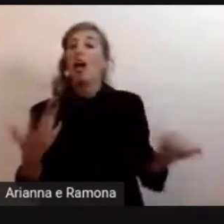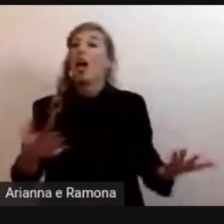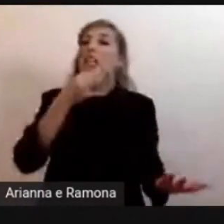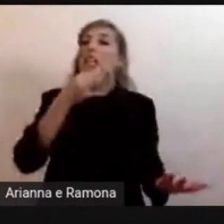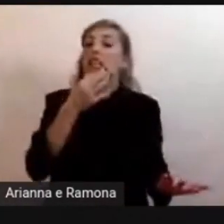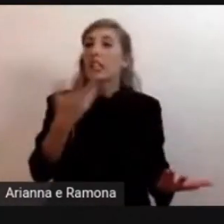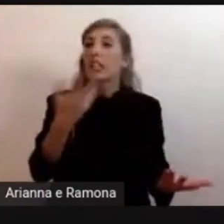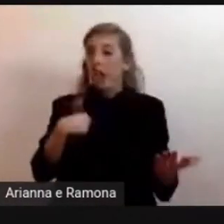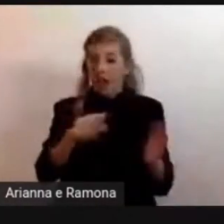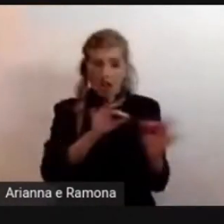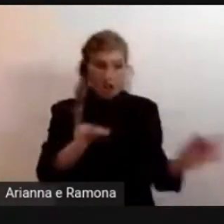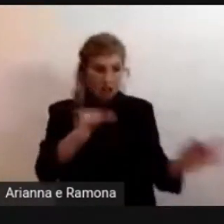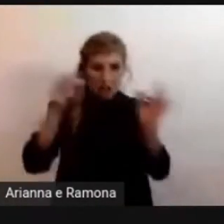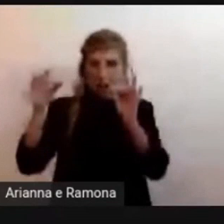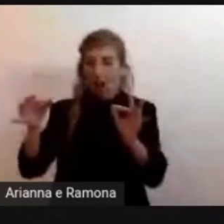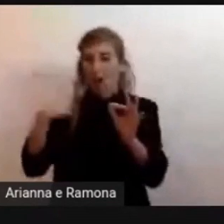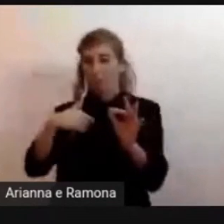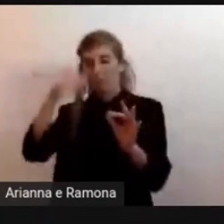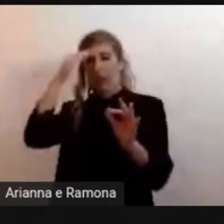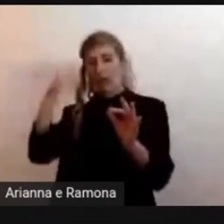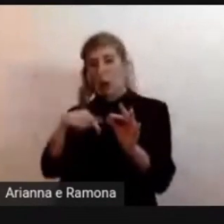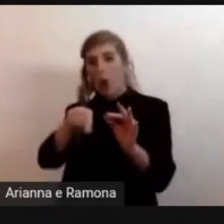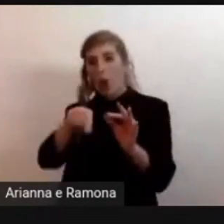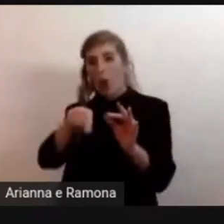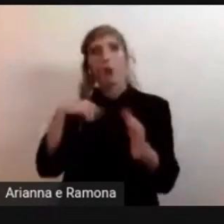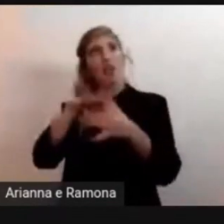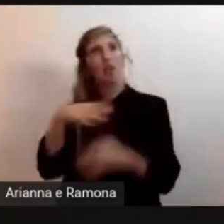questo estratto denaro